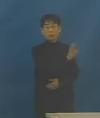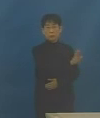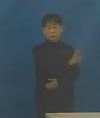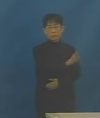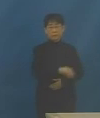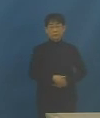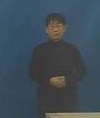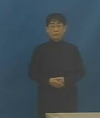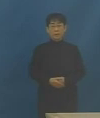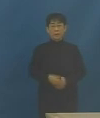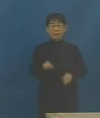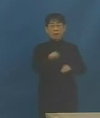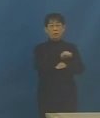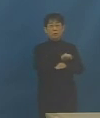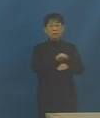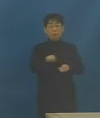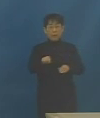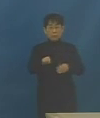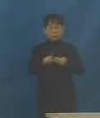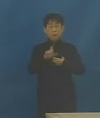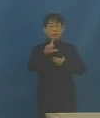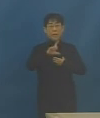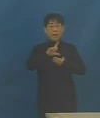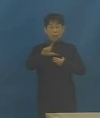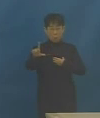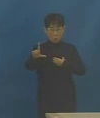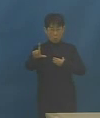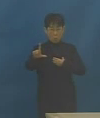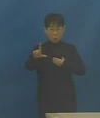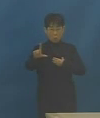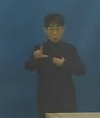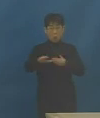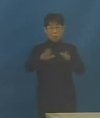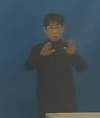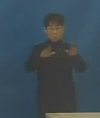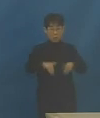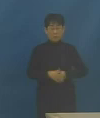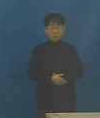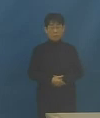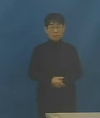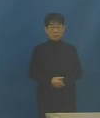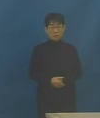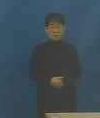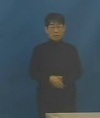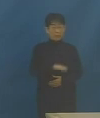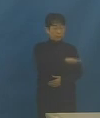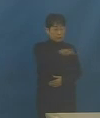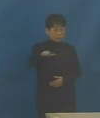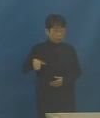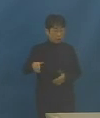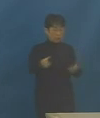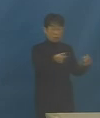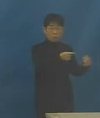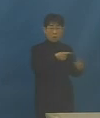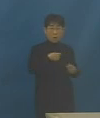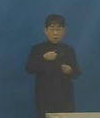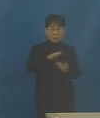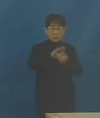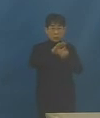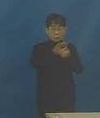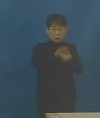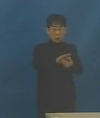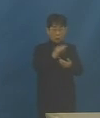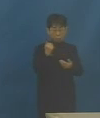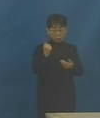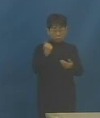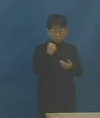で特別警報を発令をさせいただく皆で予防をさらに強化しましょうというふう